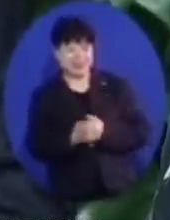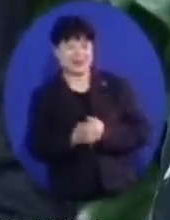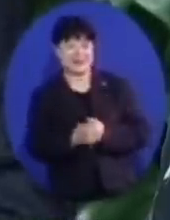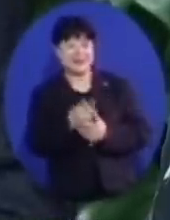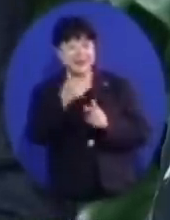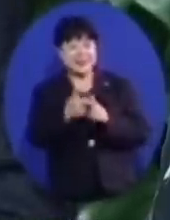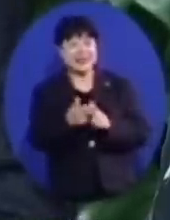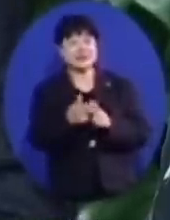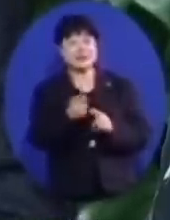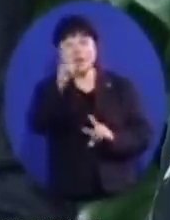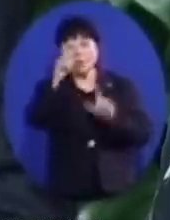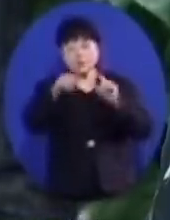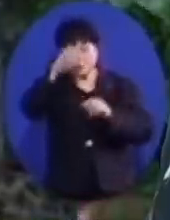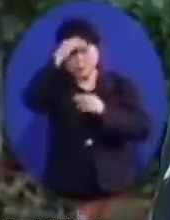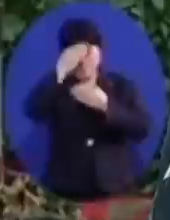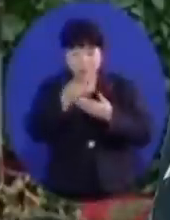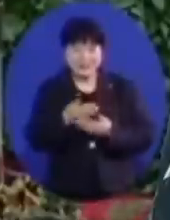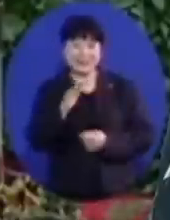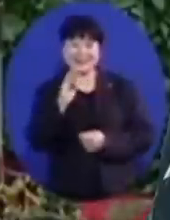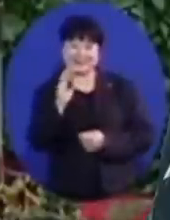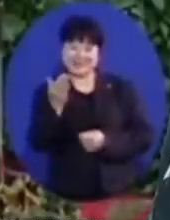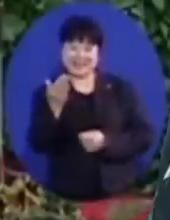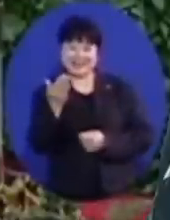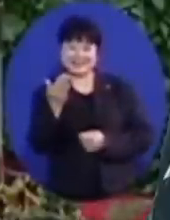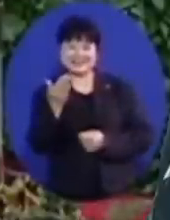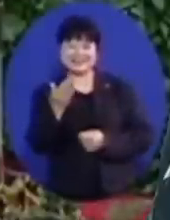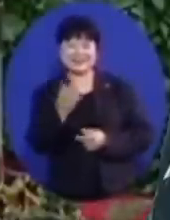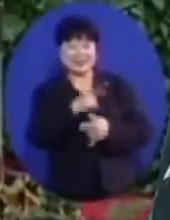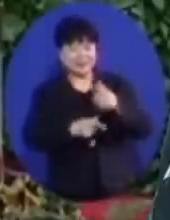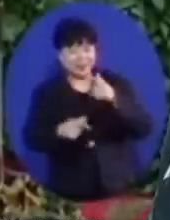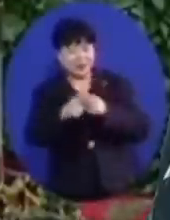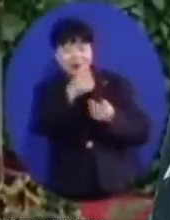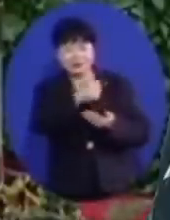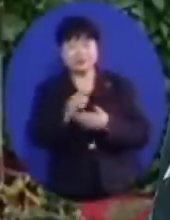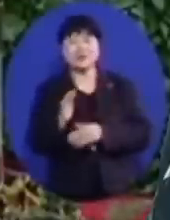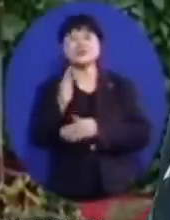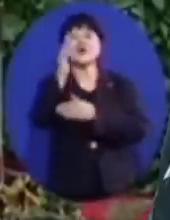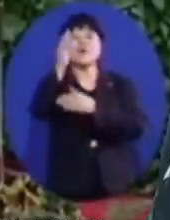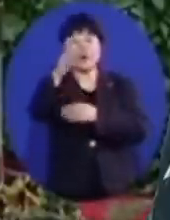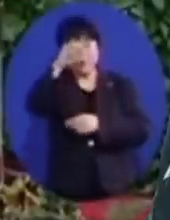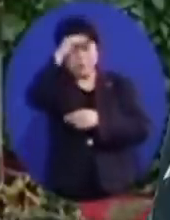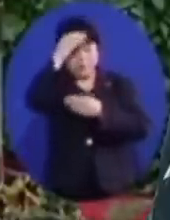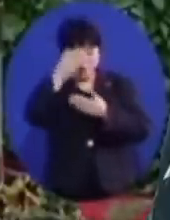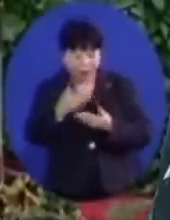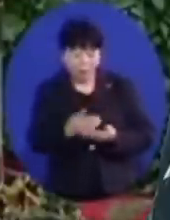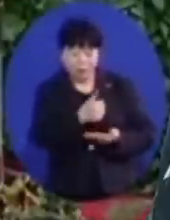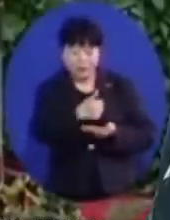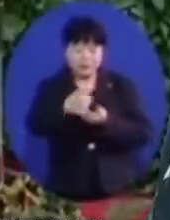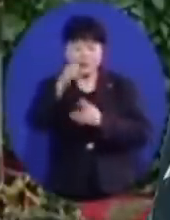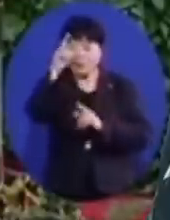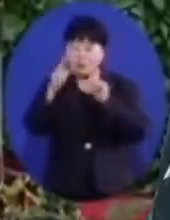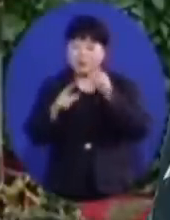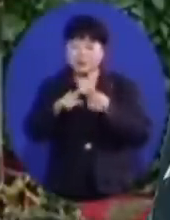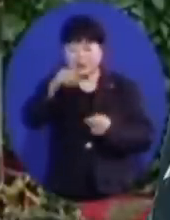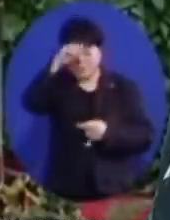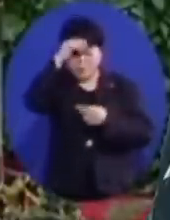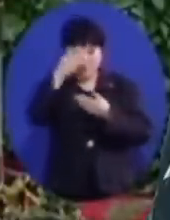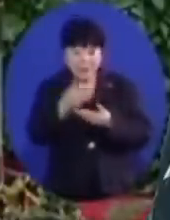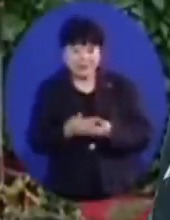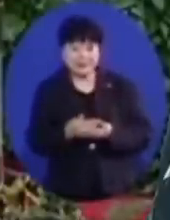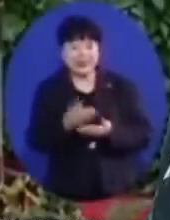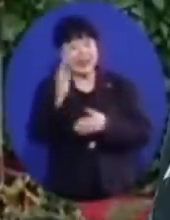예수님의 모습을 닮아야 되는 것입니다 더욱 주님 영광에 닮아가고 주님 모습대로 닮아가면